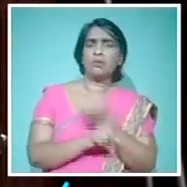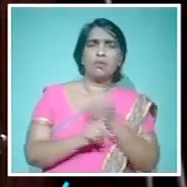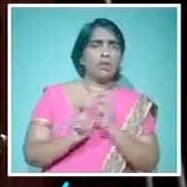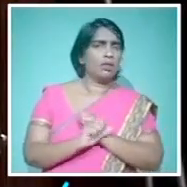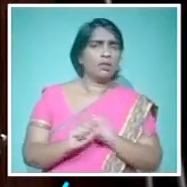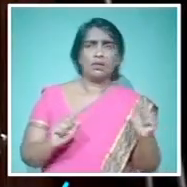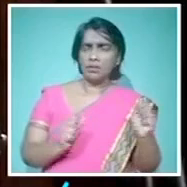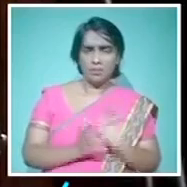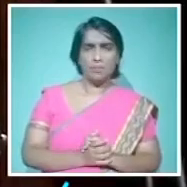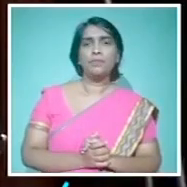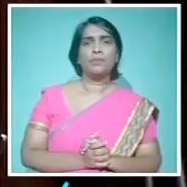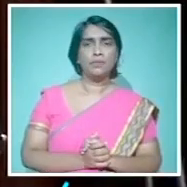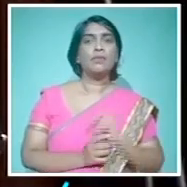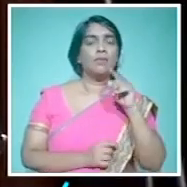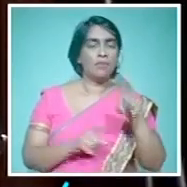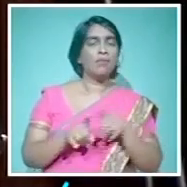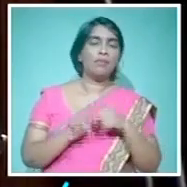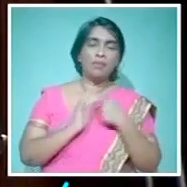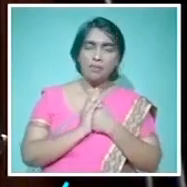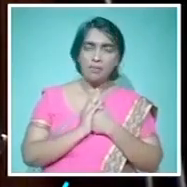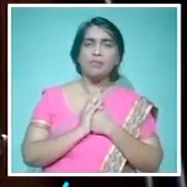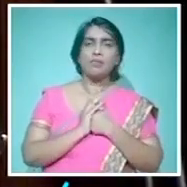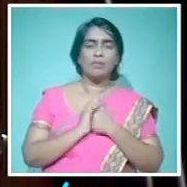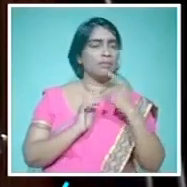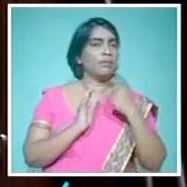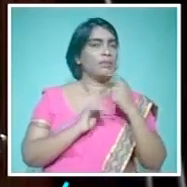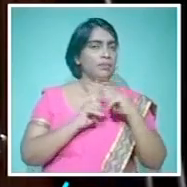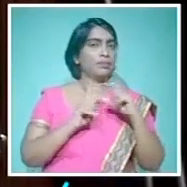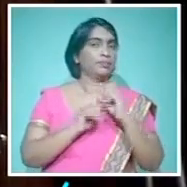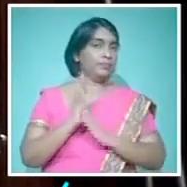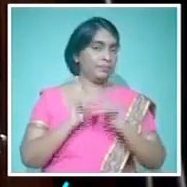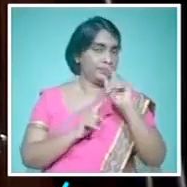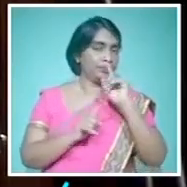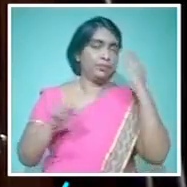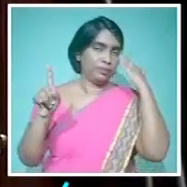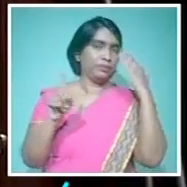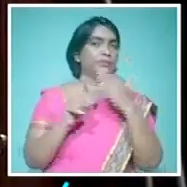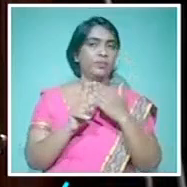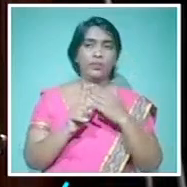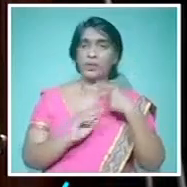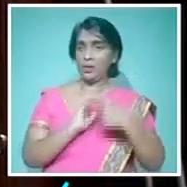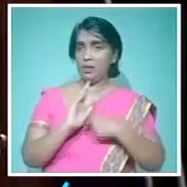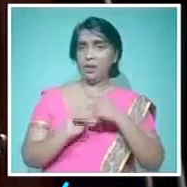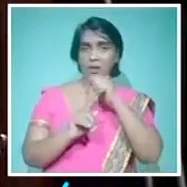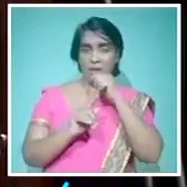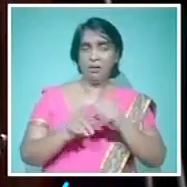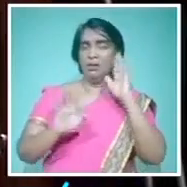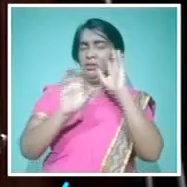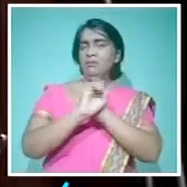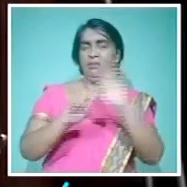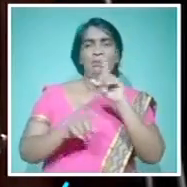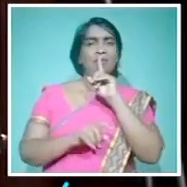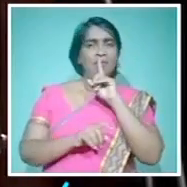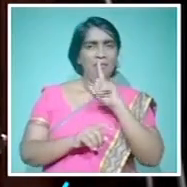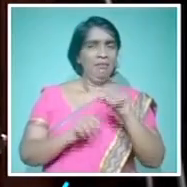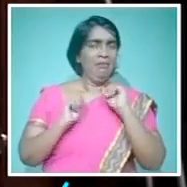නැහැ පහර දීමකට ලක්ුණේ නැහැ. ඒ නිසා මම ඉතාම ගෞරවයෙන් ගරු අධ්‍යාපන ඇමතිතුමා ඉල්ලා සිටිනවා මේක සම්බන්ධව රටට පළල් අදහසක් ඉදිරිපත් කරන්න